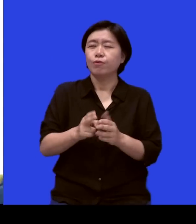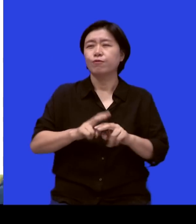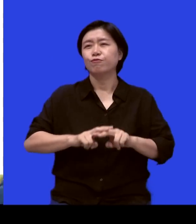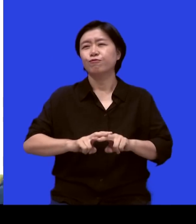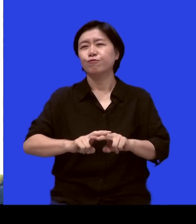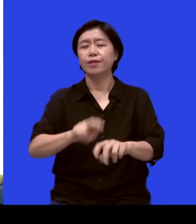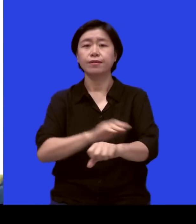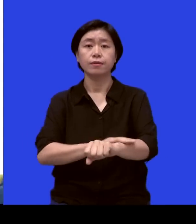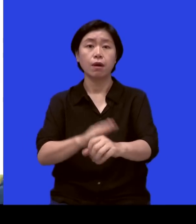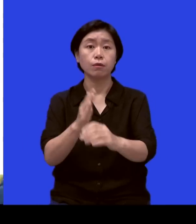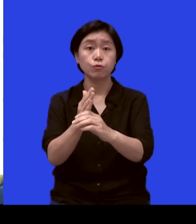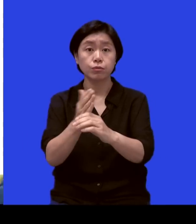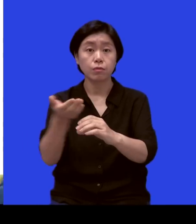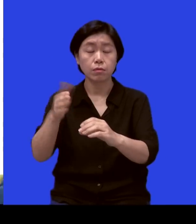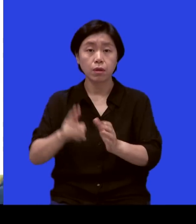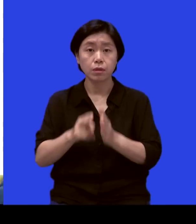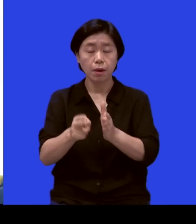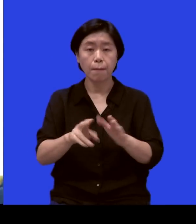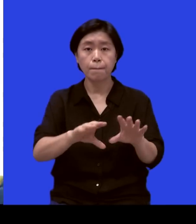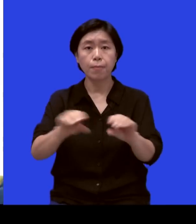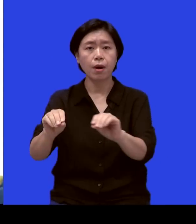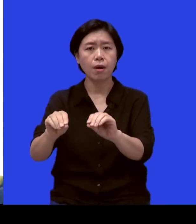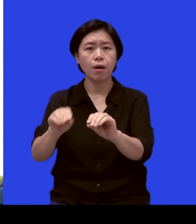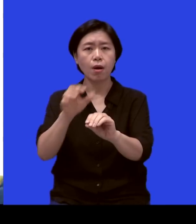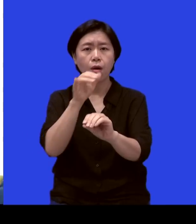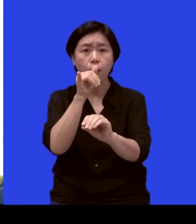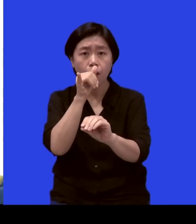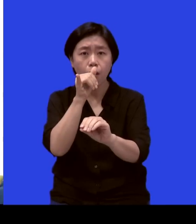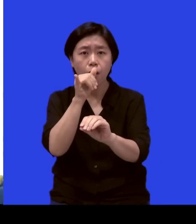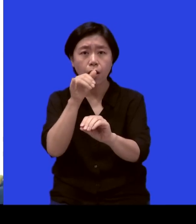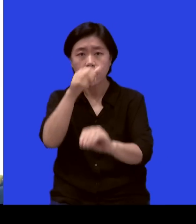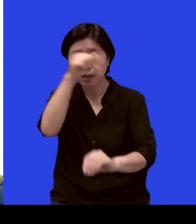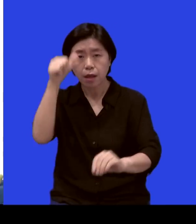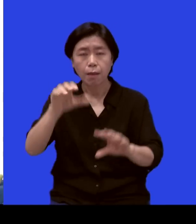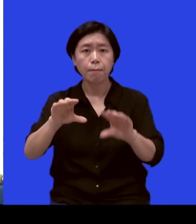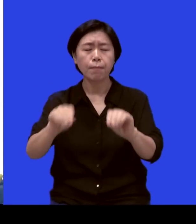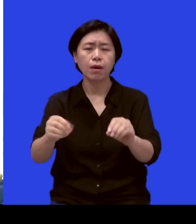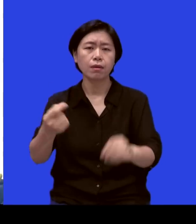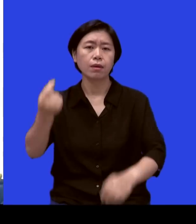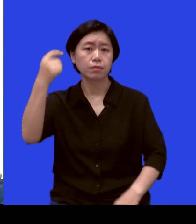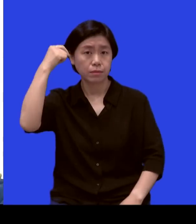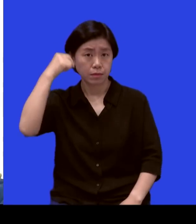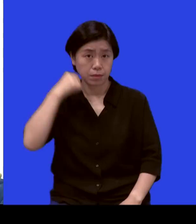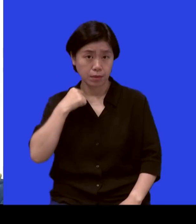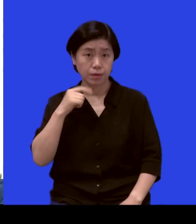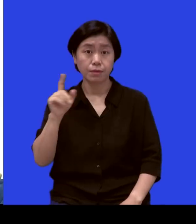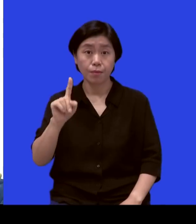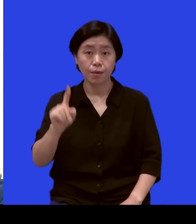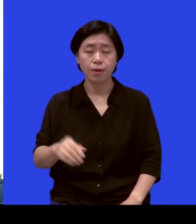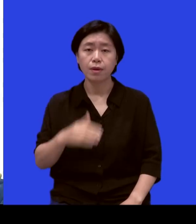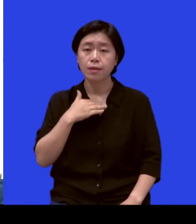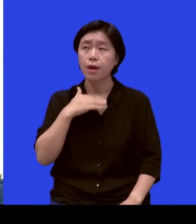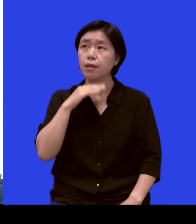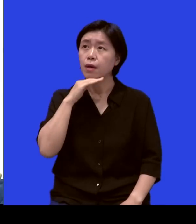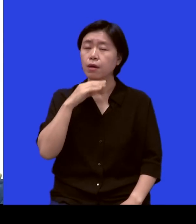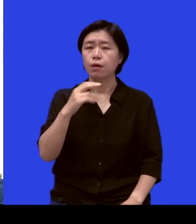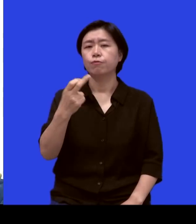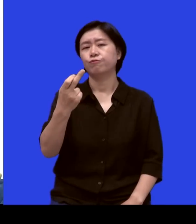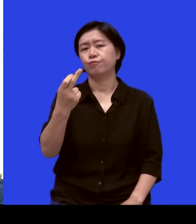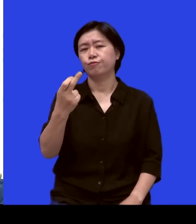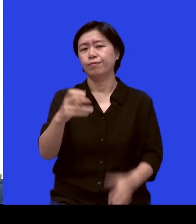네. 근데 어느 날 그 기차가 멈춰 섰어요. 예. 그게 제가 10살적 그러니까 제가 12살적